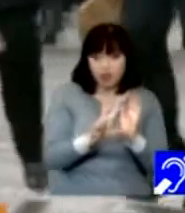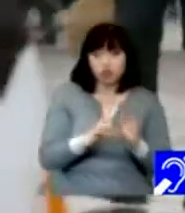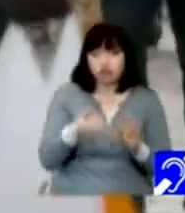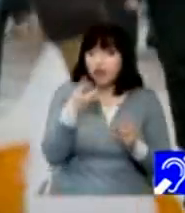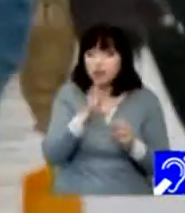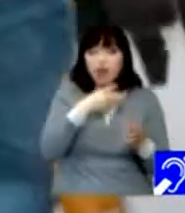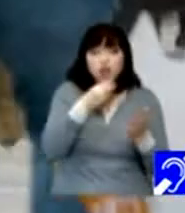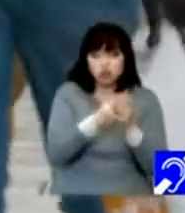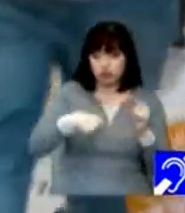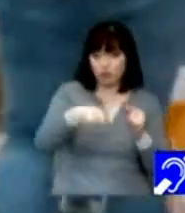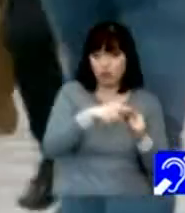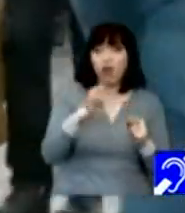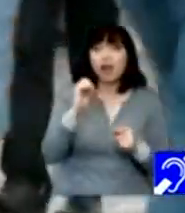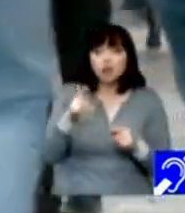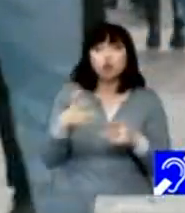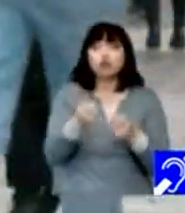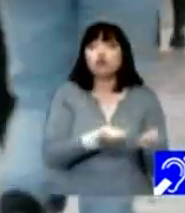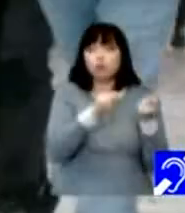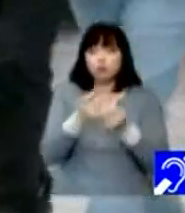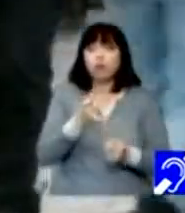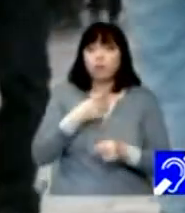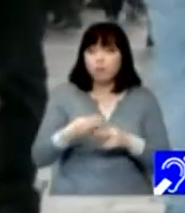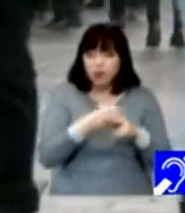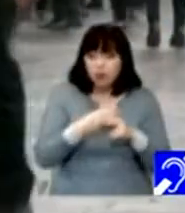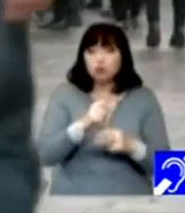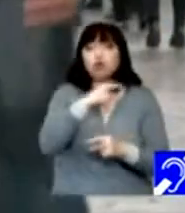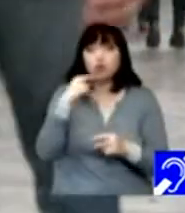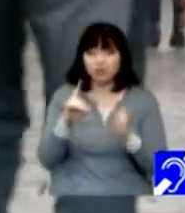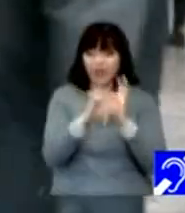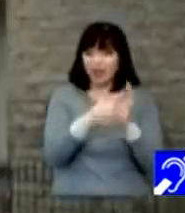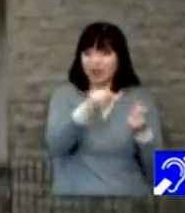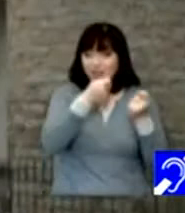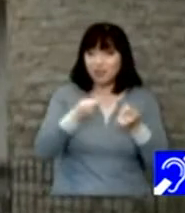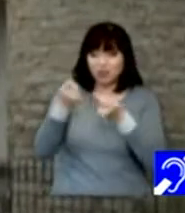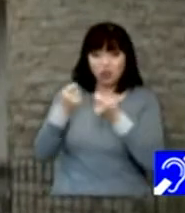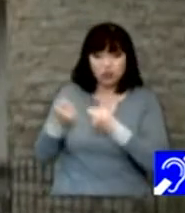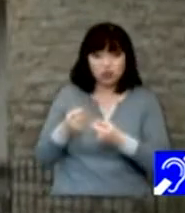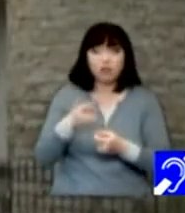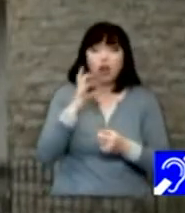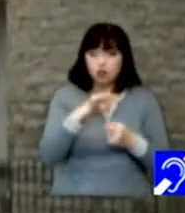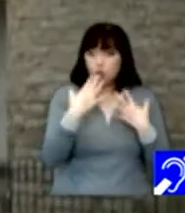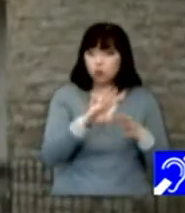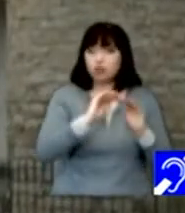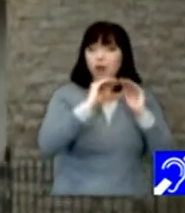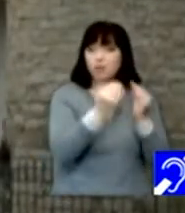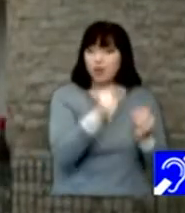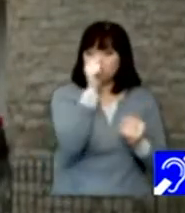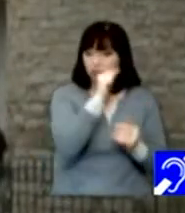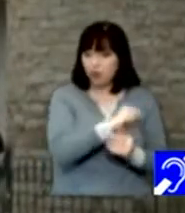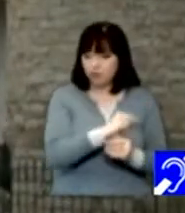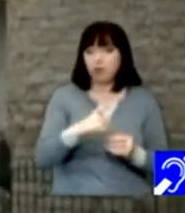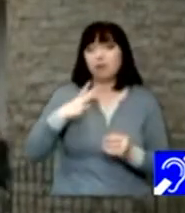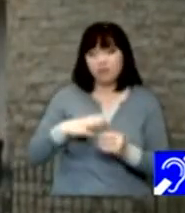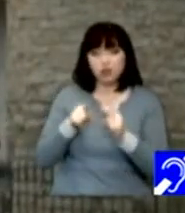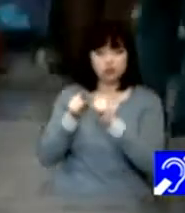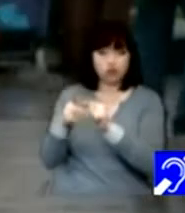regiune. Estonia mai importă și din Belarus și Rusia, însă livrările de acolo au scăzut considerabil. Creșterile de preț nu